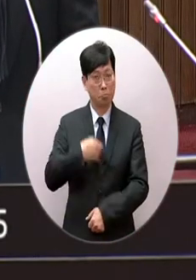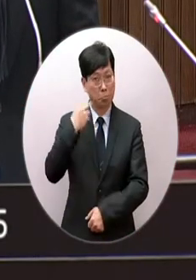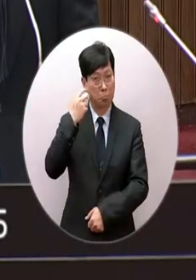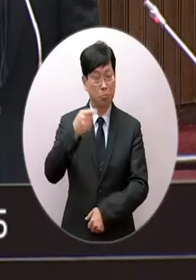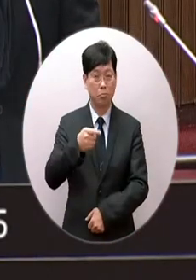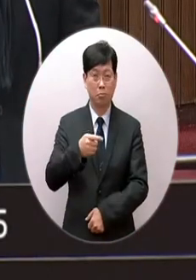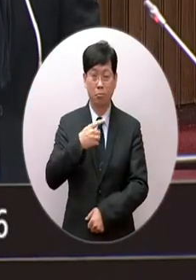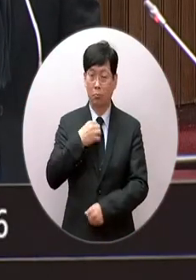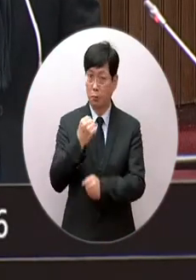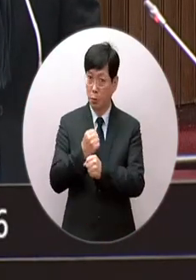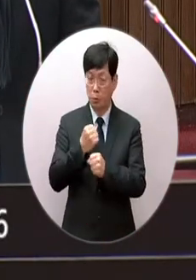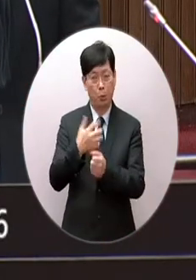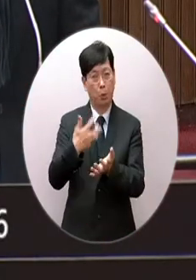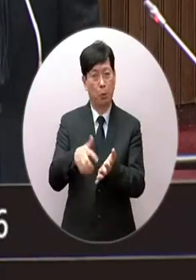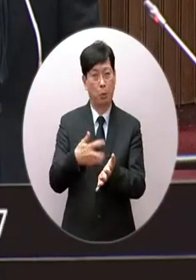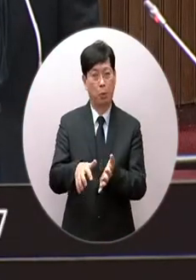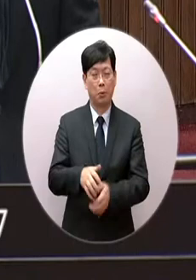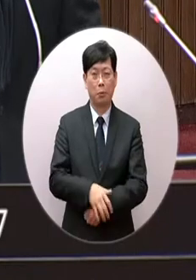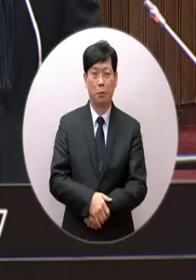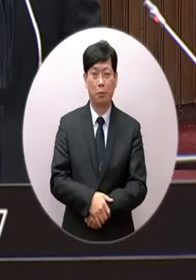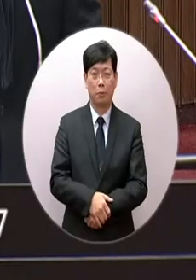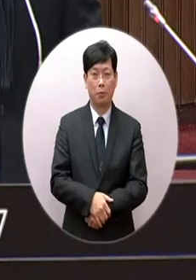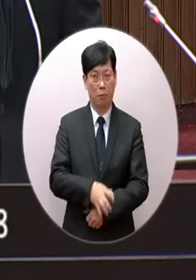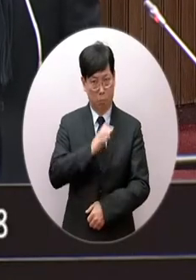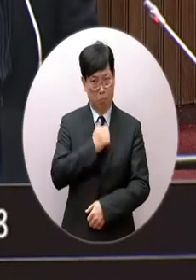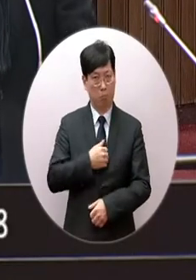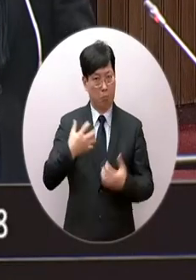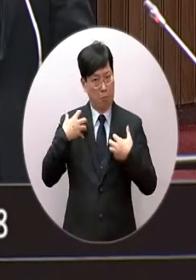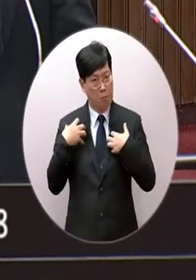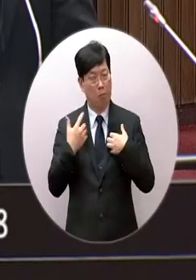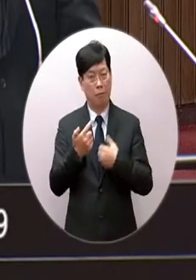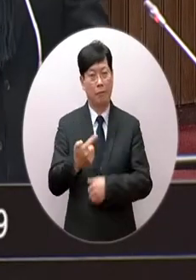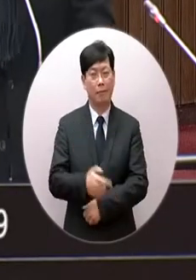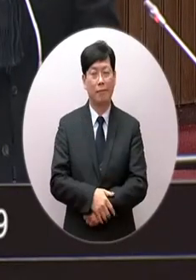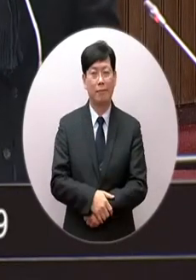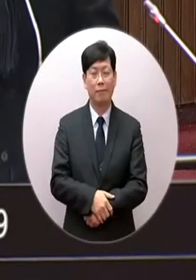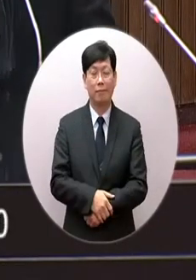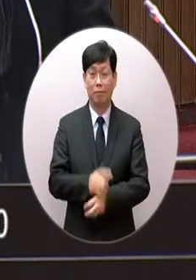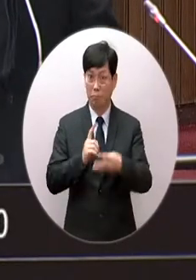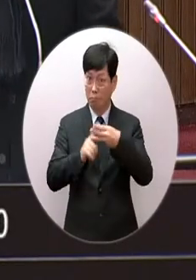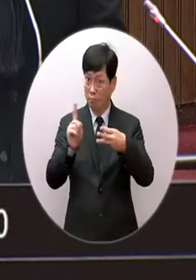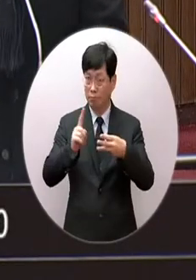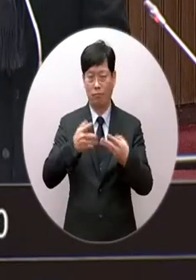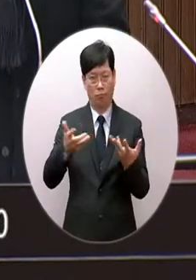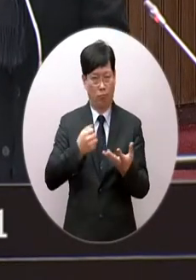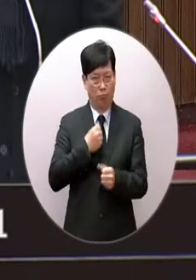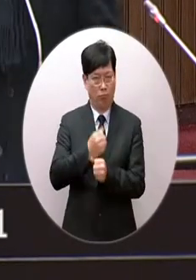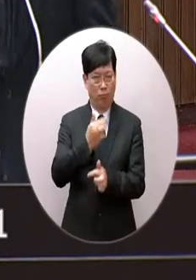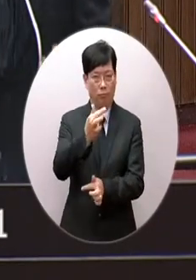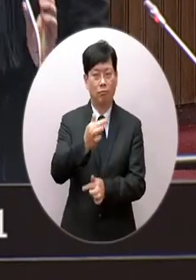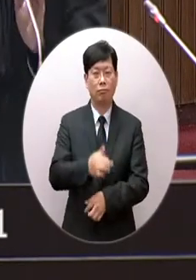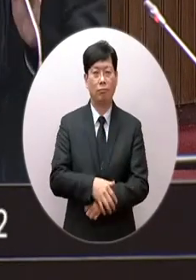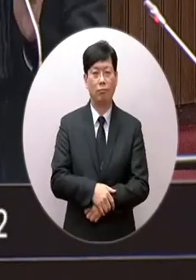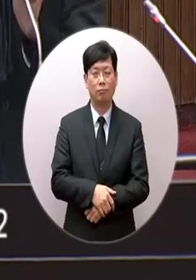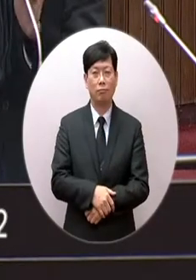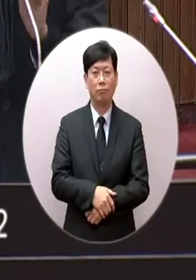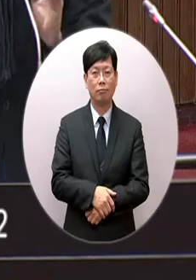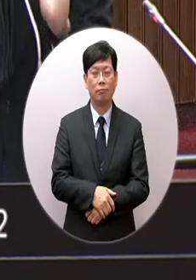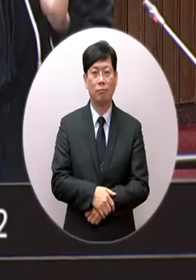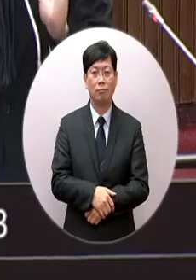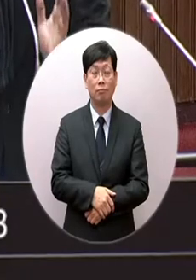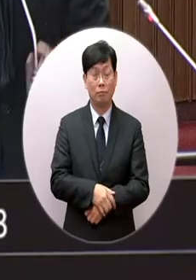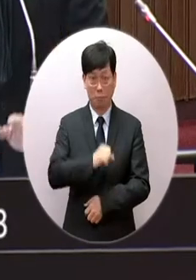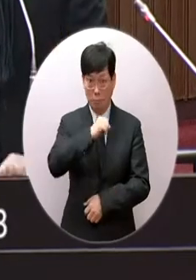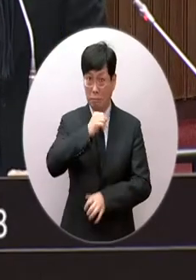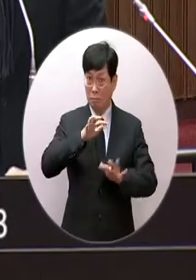这个工作很多啦，任重道远。最重要的是要把事情做好， 是，请委员指教。